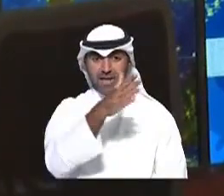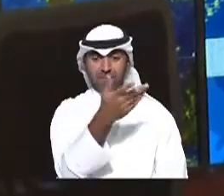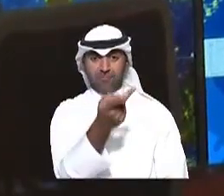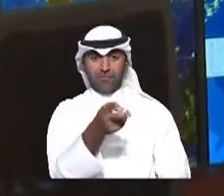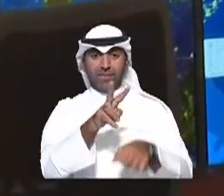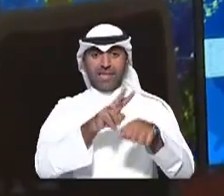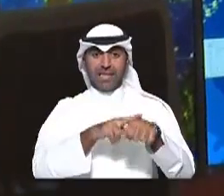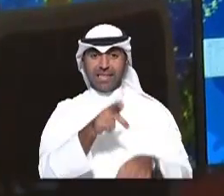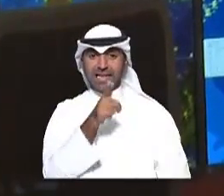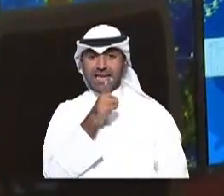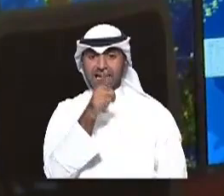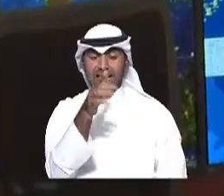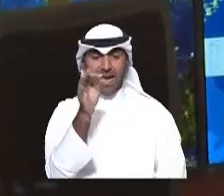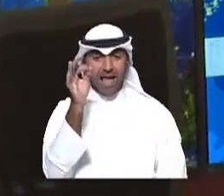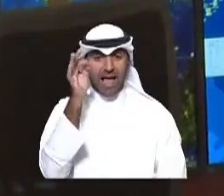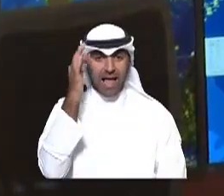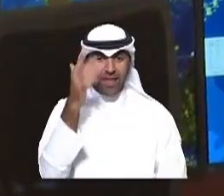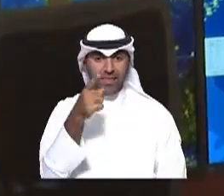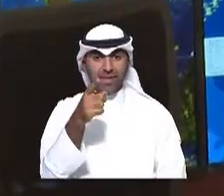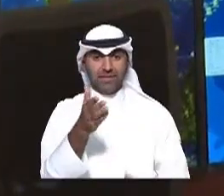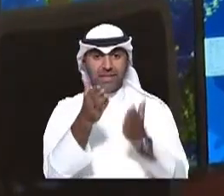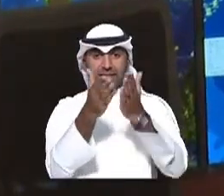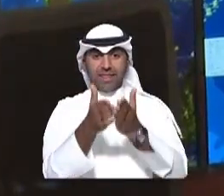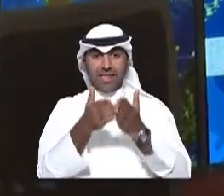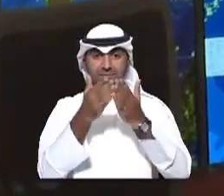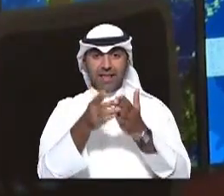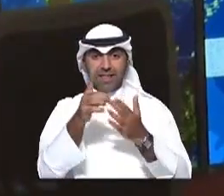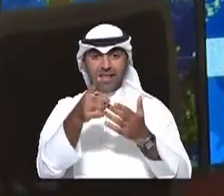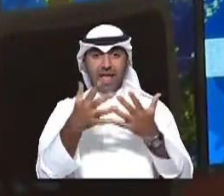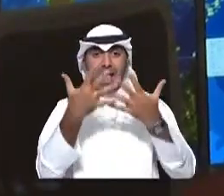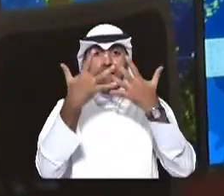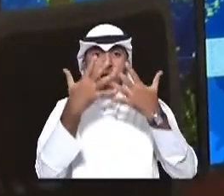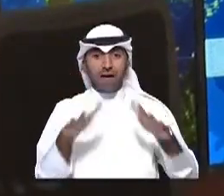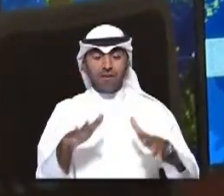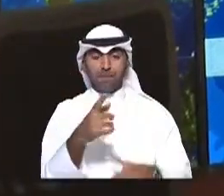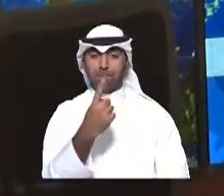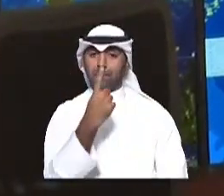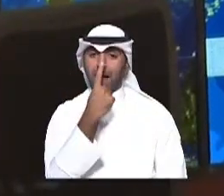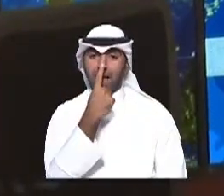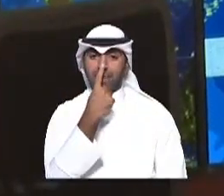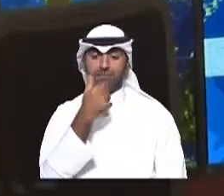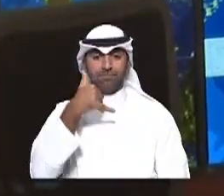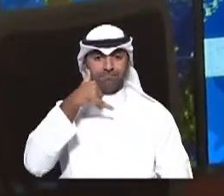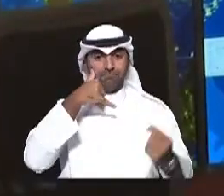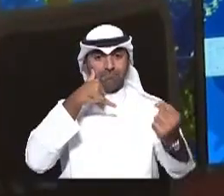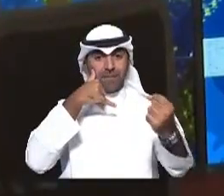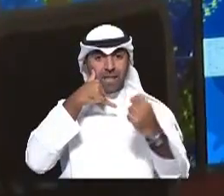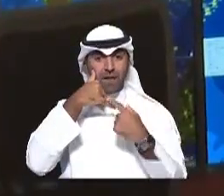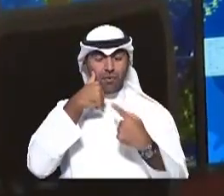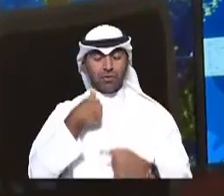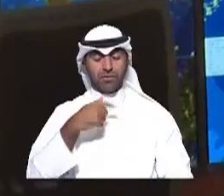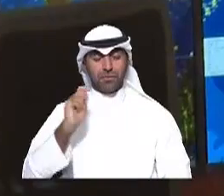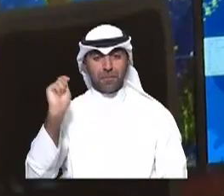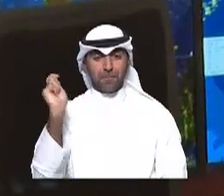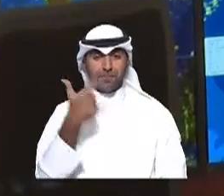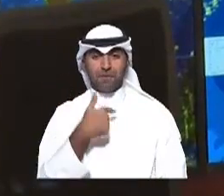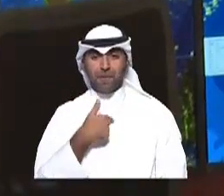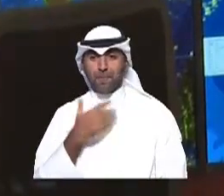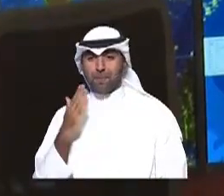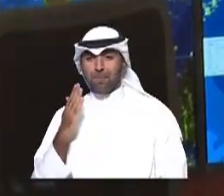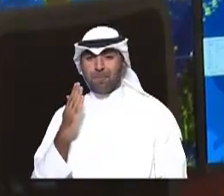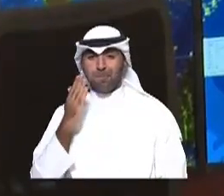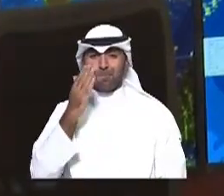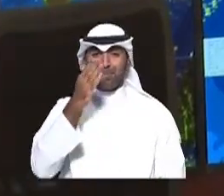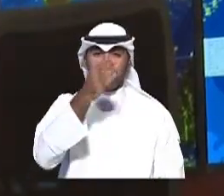الهروب وعدم الوقوف لرجال خفر السواحل. الالتزام وتنفيذ التعليمات والقوانين،